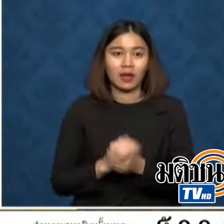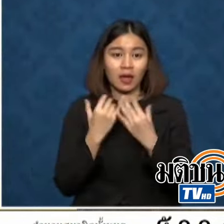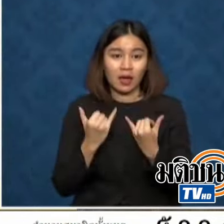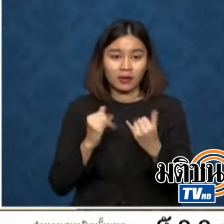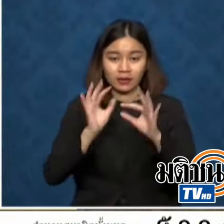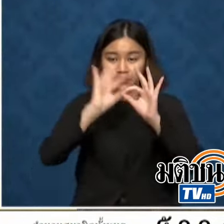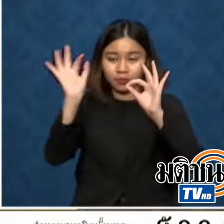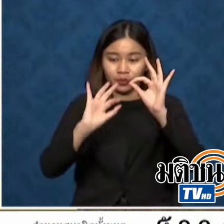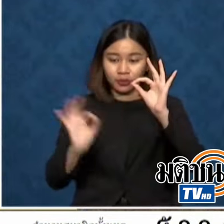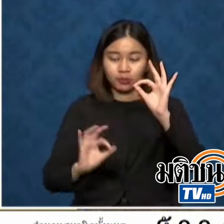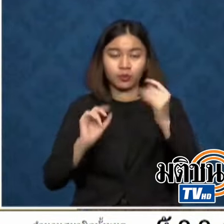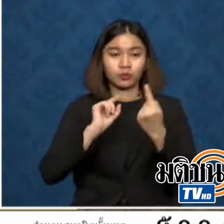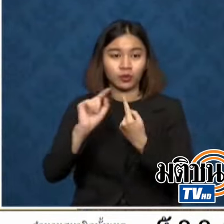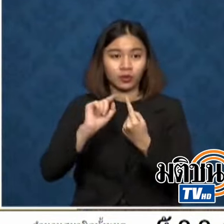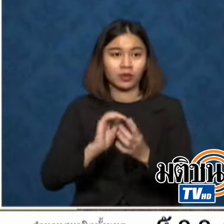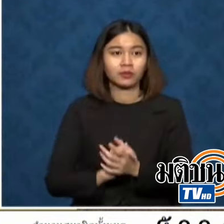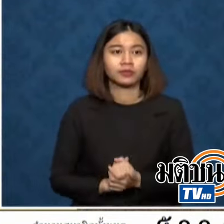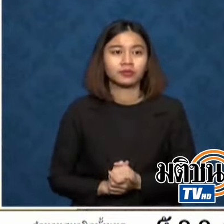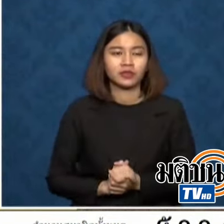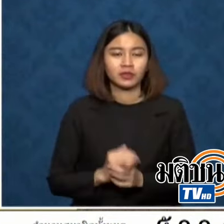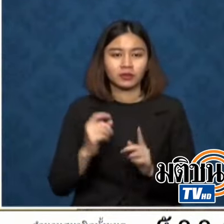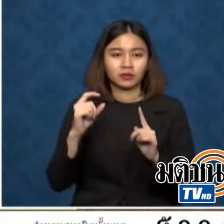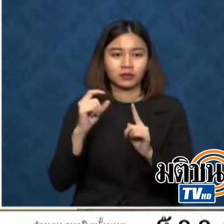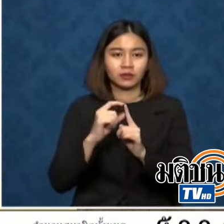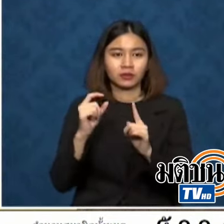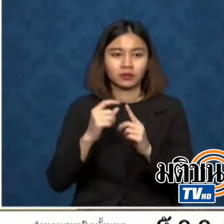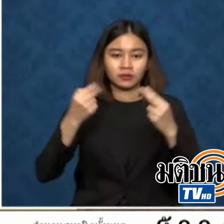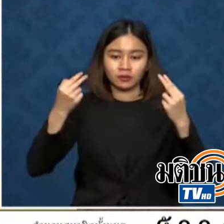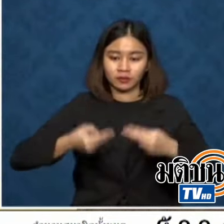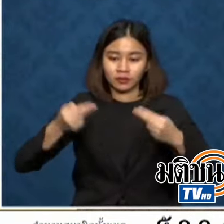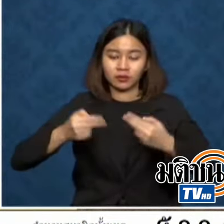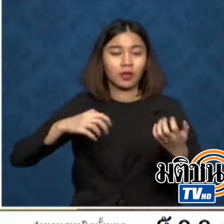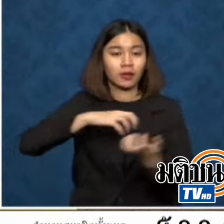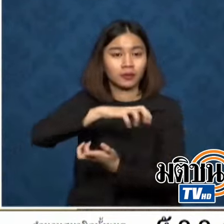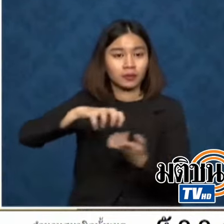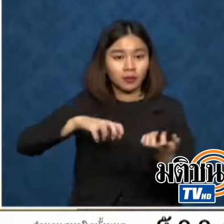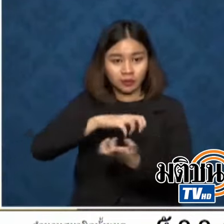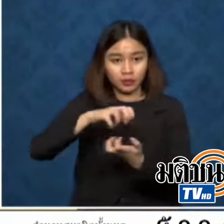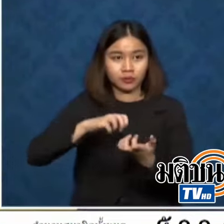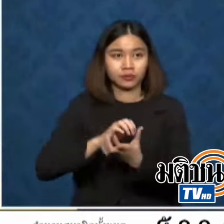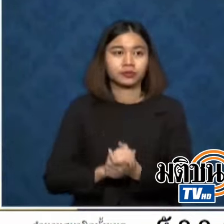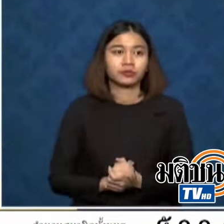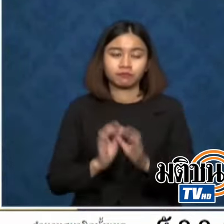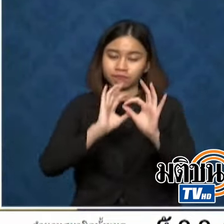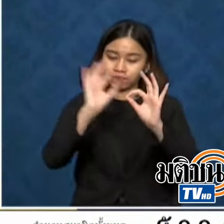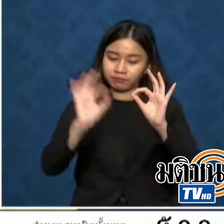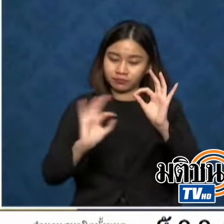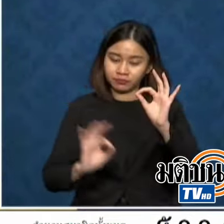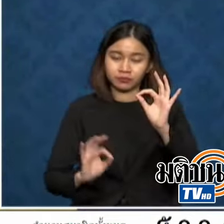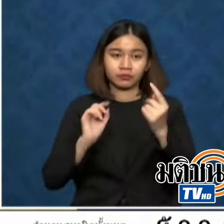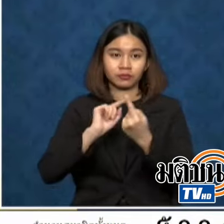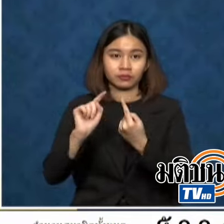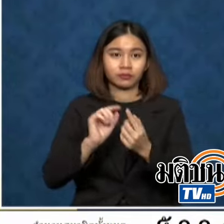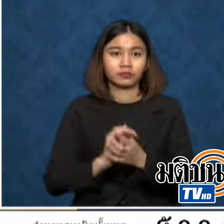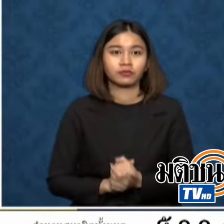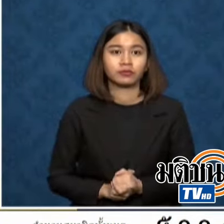เเขียนไว้อย่างนี้ครับ HybridWarfareหรือสงครามผสมนะครับเขียนไว้